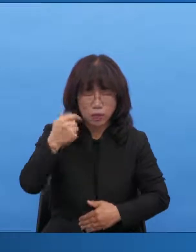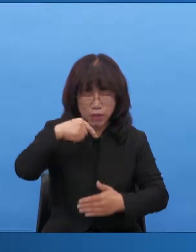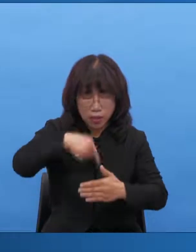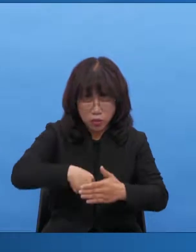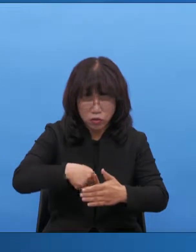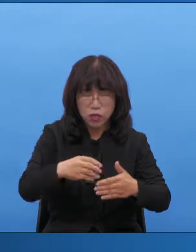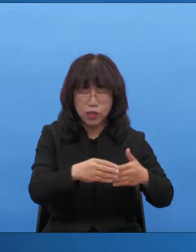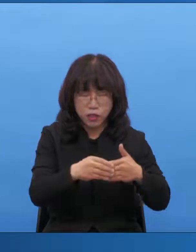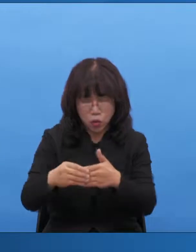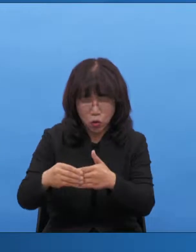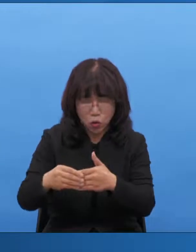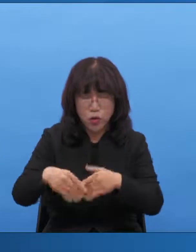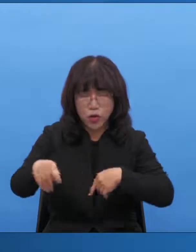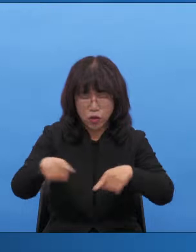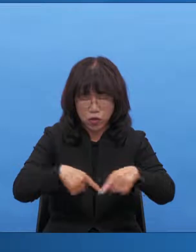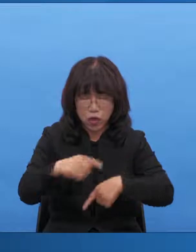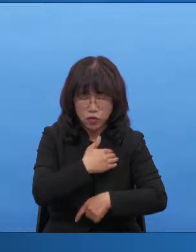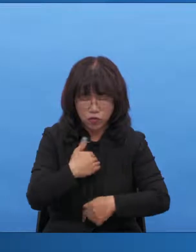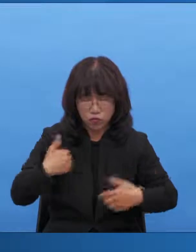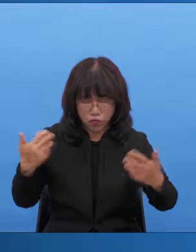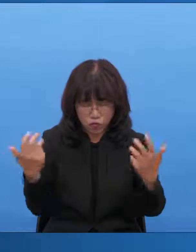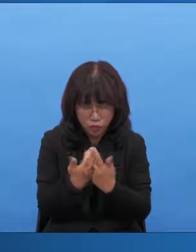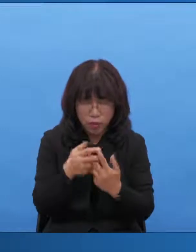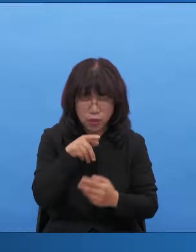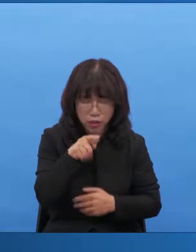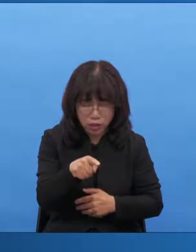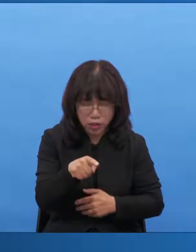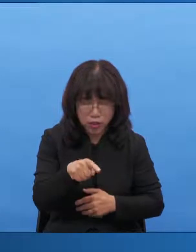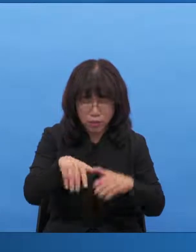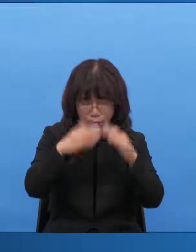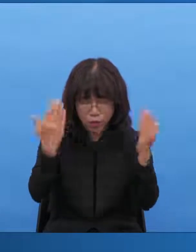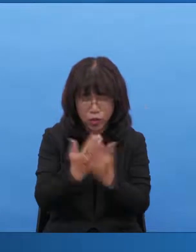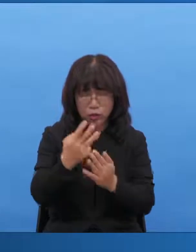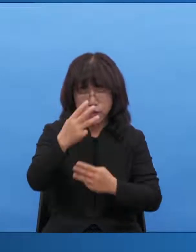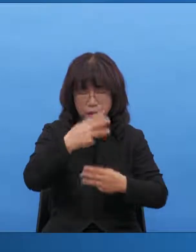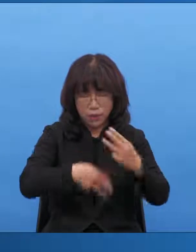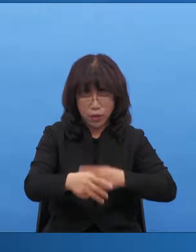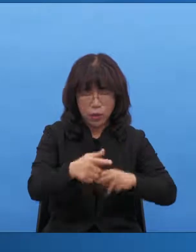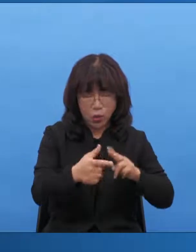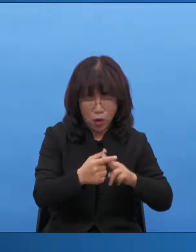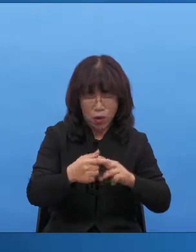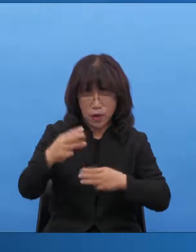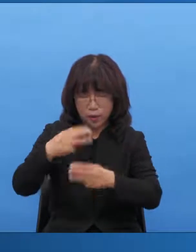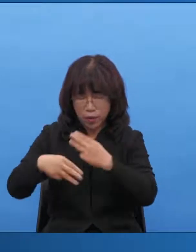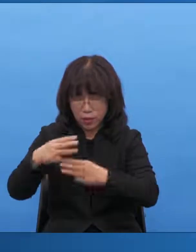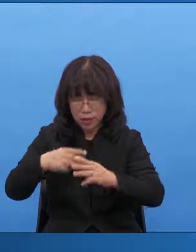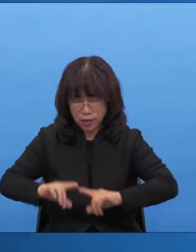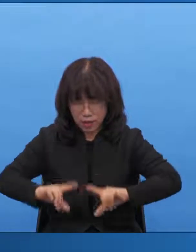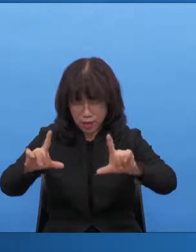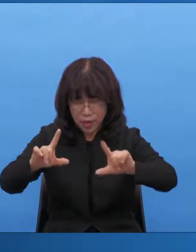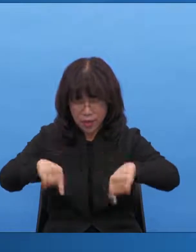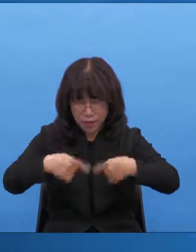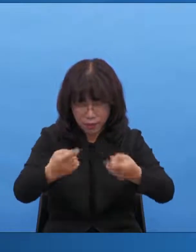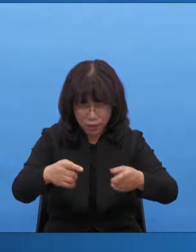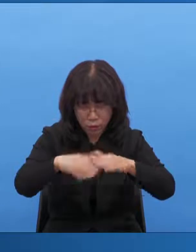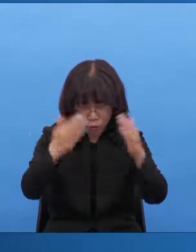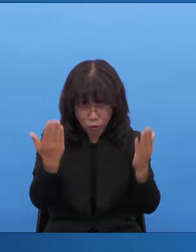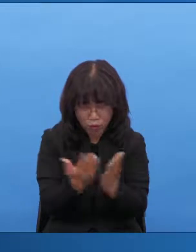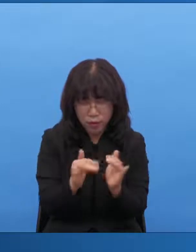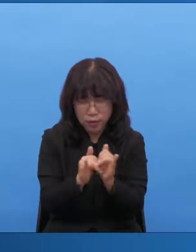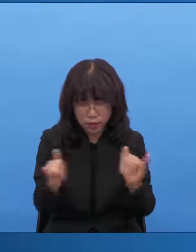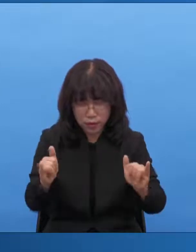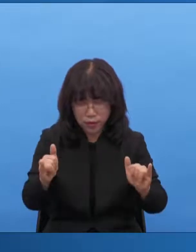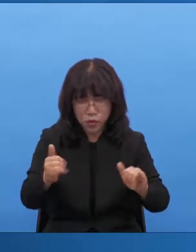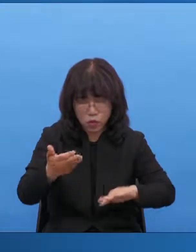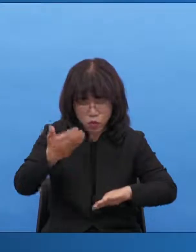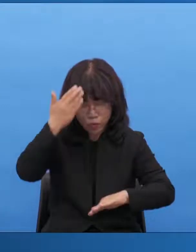역사 충만하심. And the indwelling and the filling and the working of the Holy Spirit. 모든 렘넌트들과 렘넌트 대회에 참여한 교회들과 주의 종들 위해 Upon our